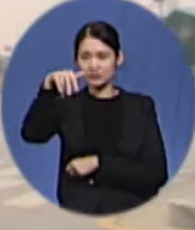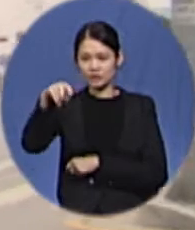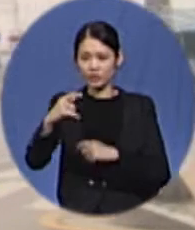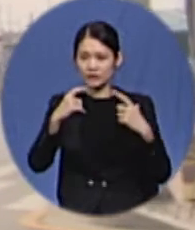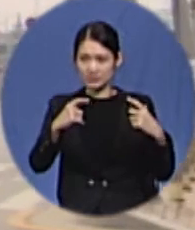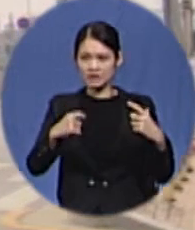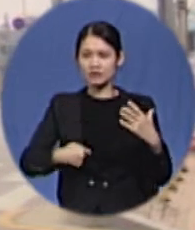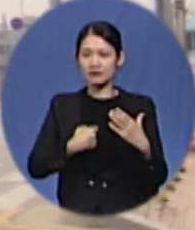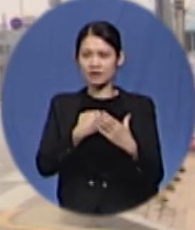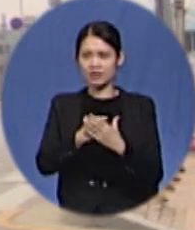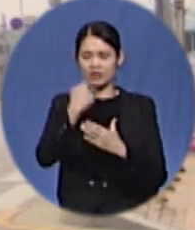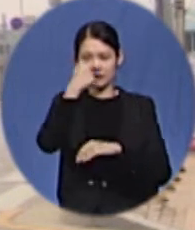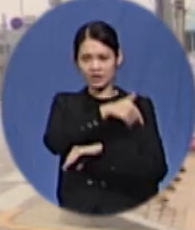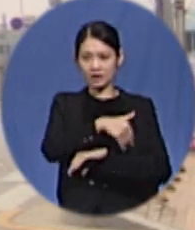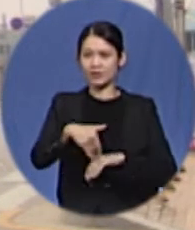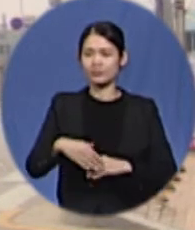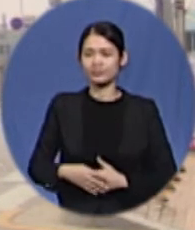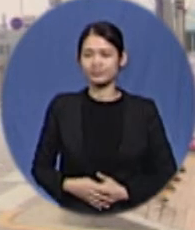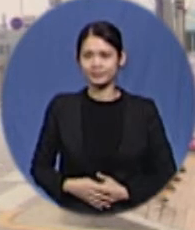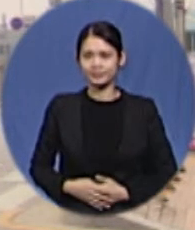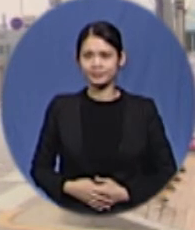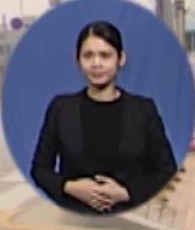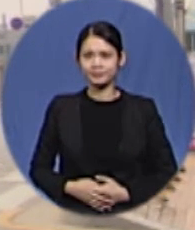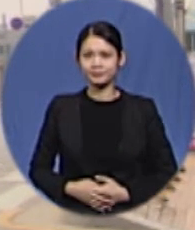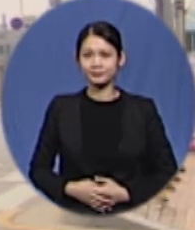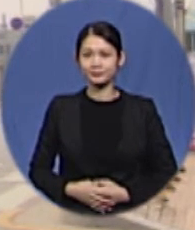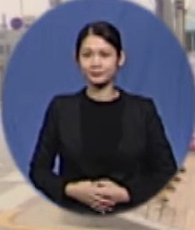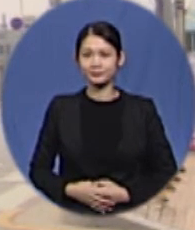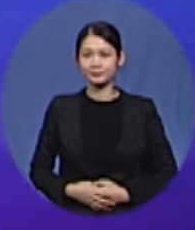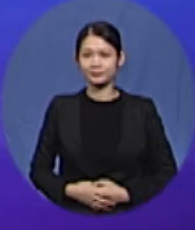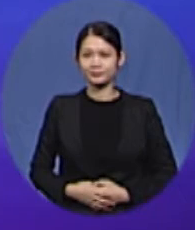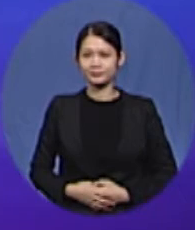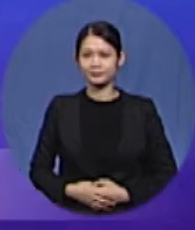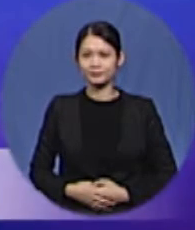예정입니다. 복지TV 뉴스 이명화입니다.